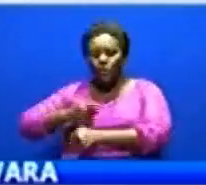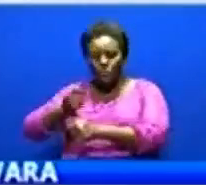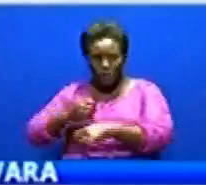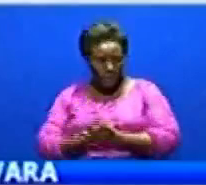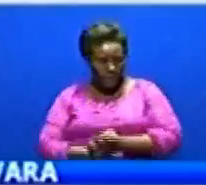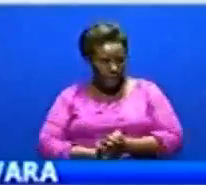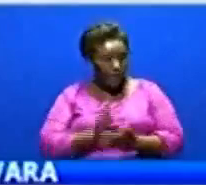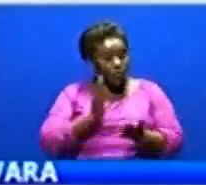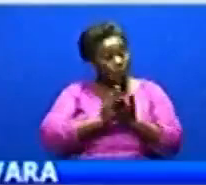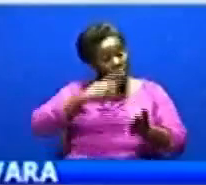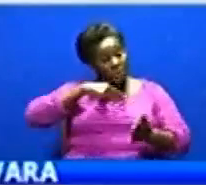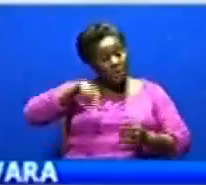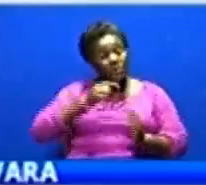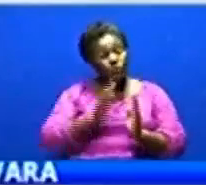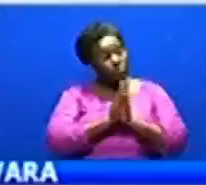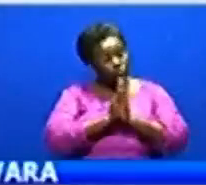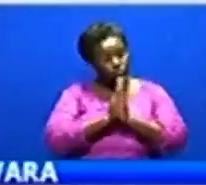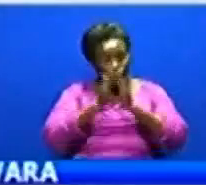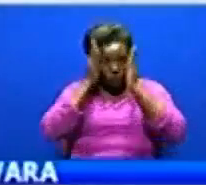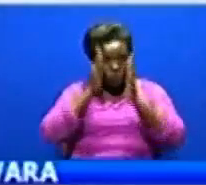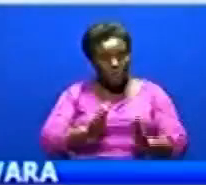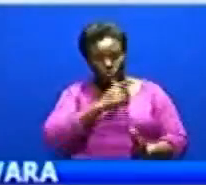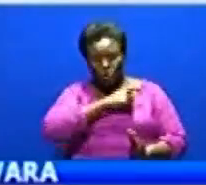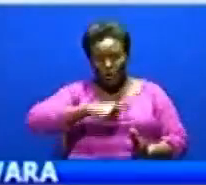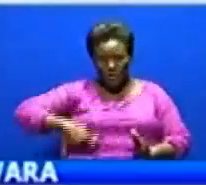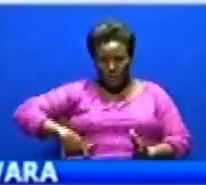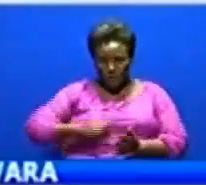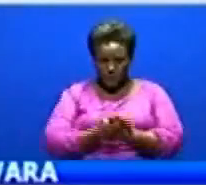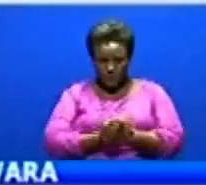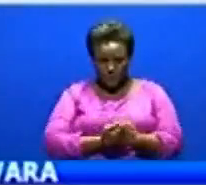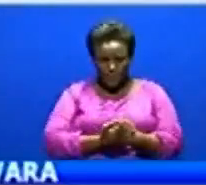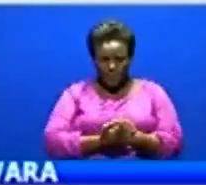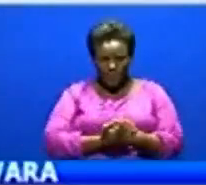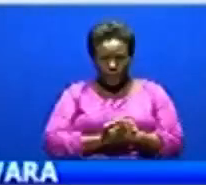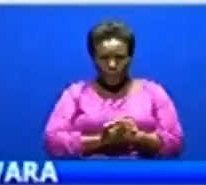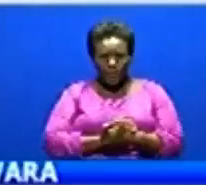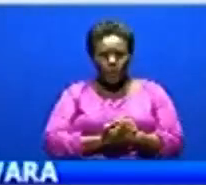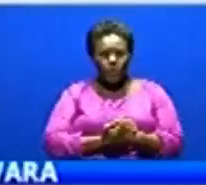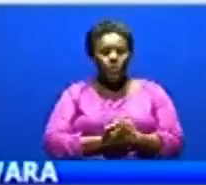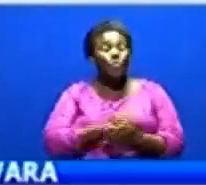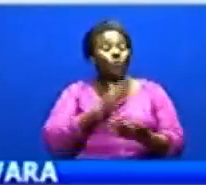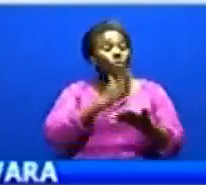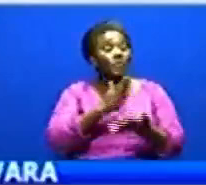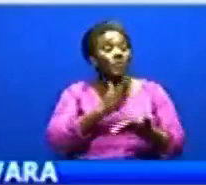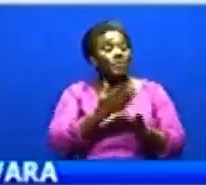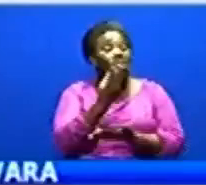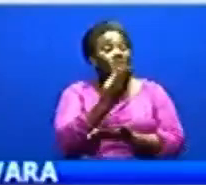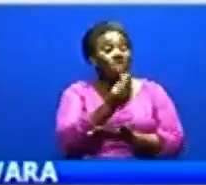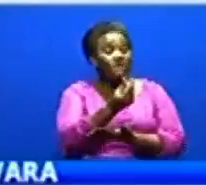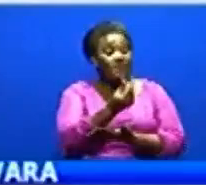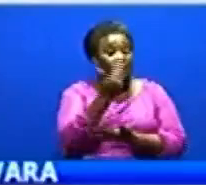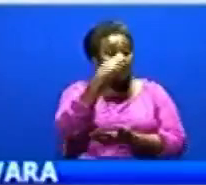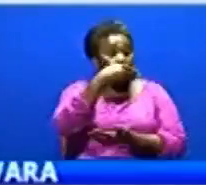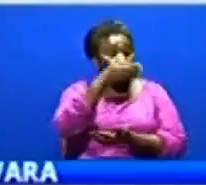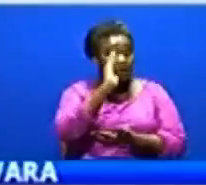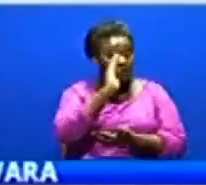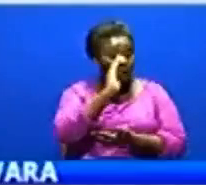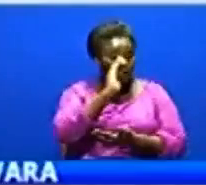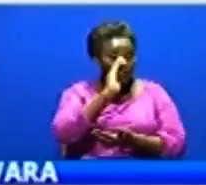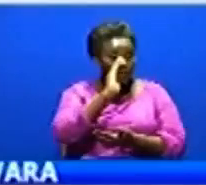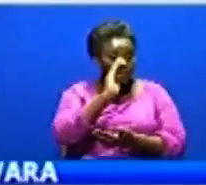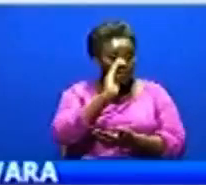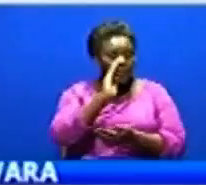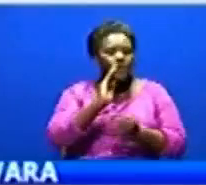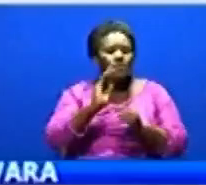anahakikisha kwamba pesa zote sio za wakulima, lakini pesa zozote zinaelekezwa kwenye